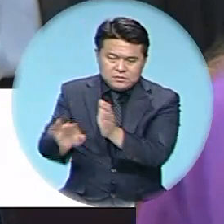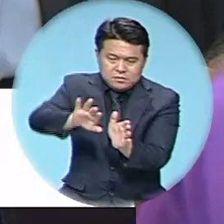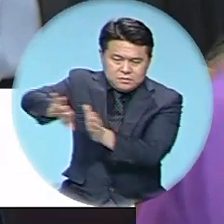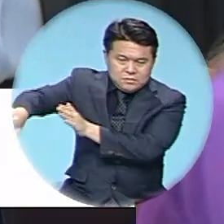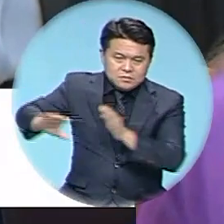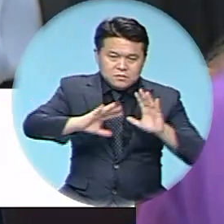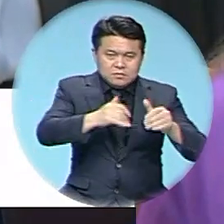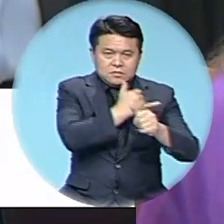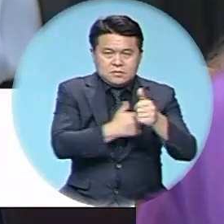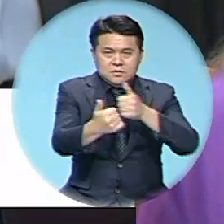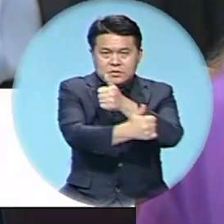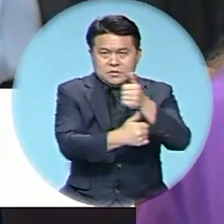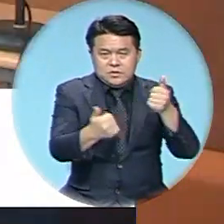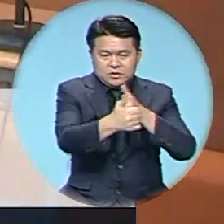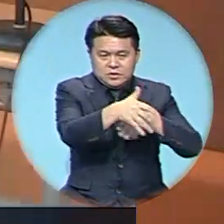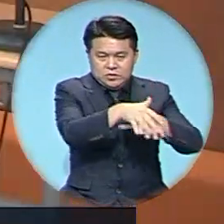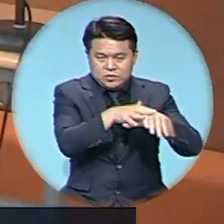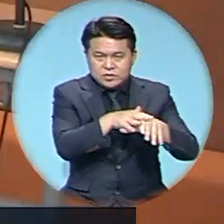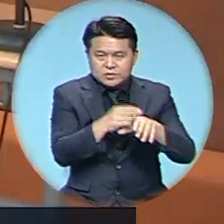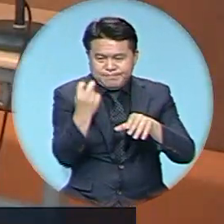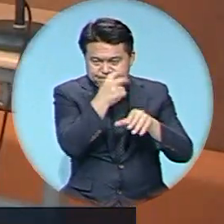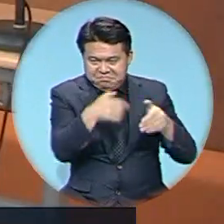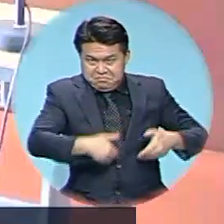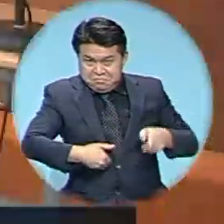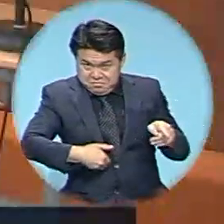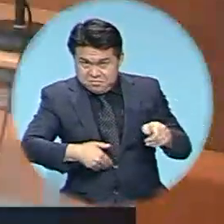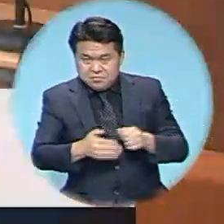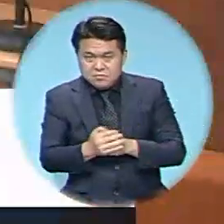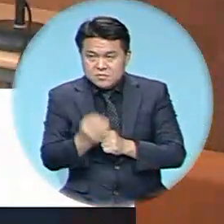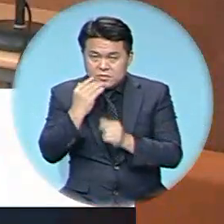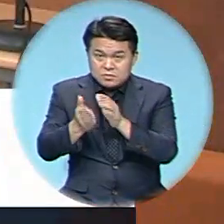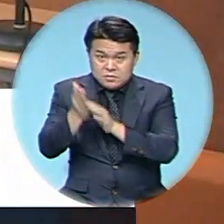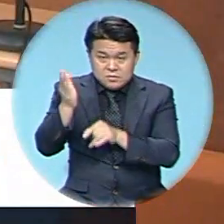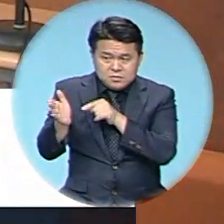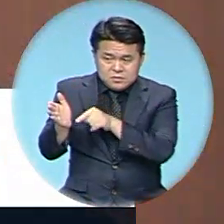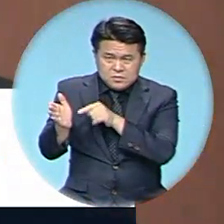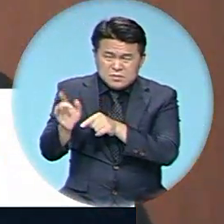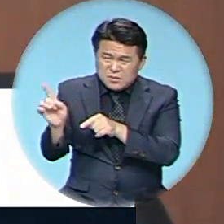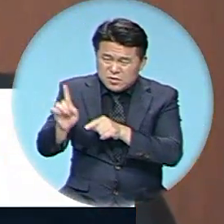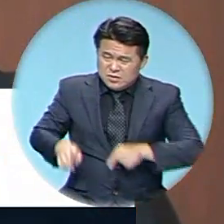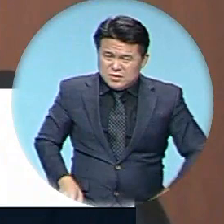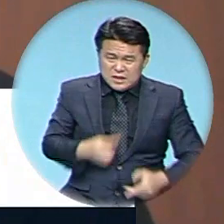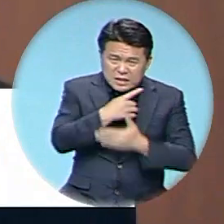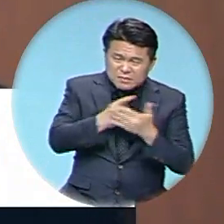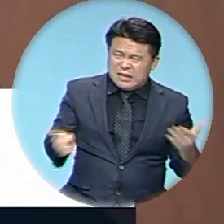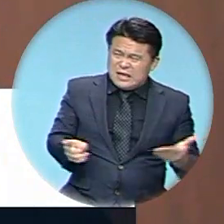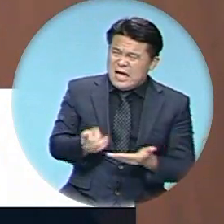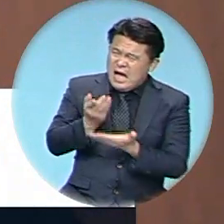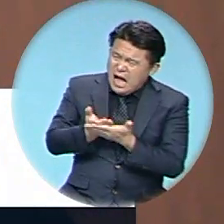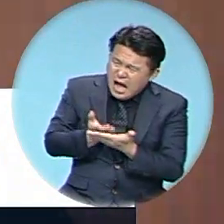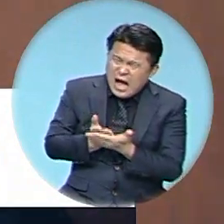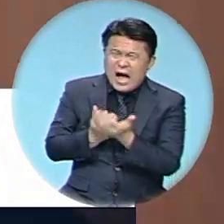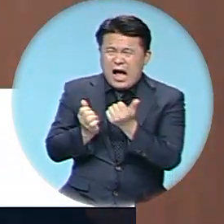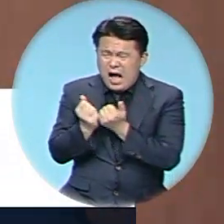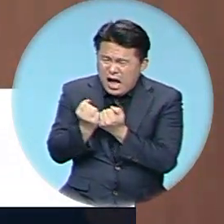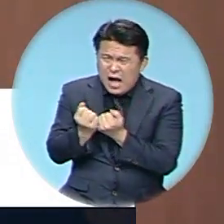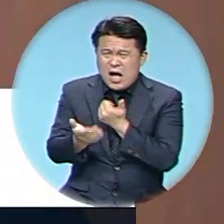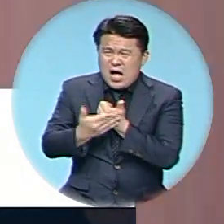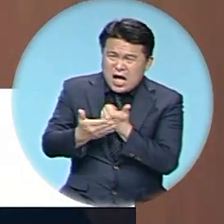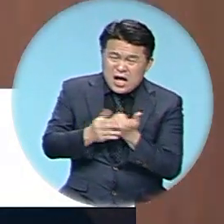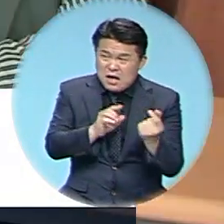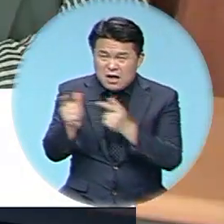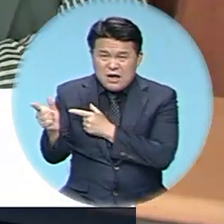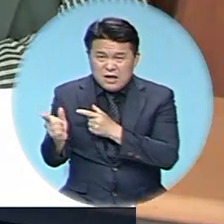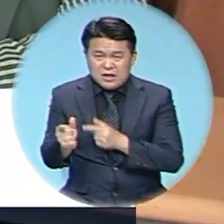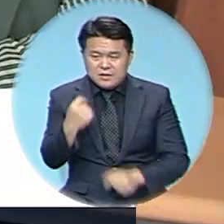주도로 진행해야 한다고 주장했습니다. 서울시 주관으로는 피해자의 호소에도 성추행 의혹을 무긴방조한 서울시 관계자들에